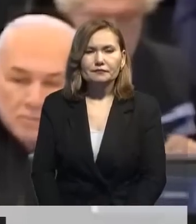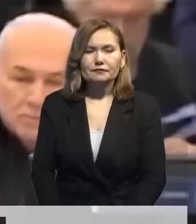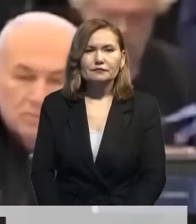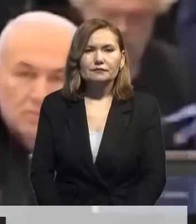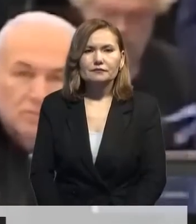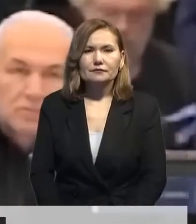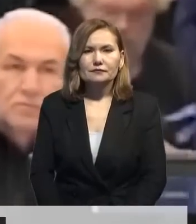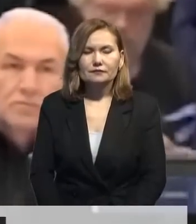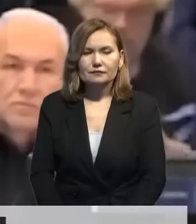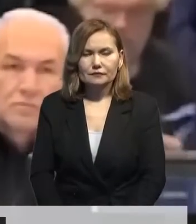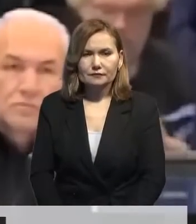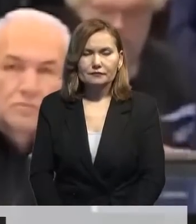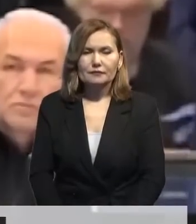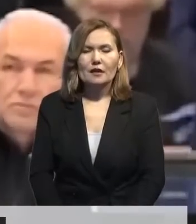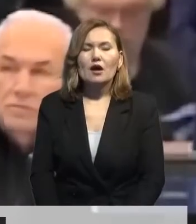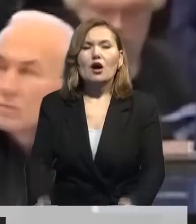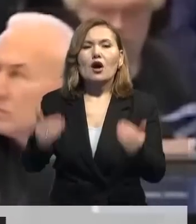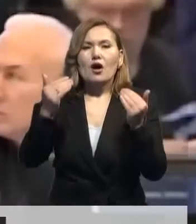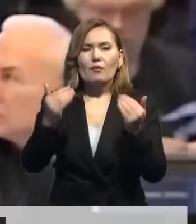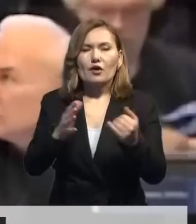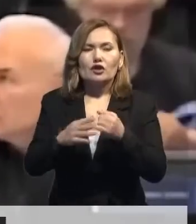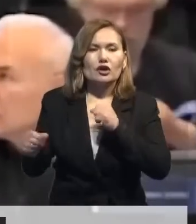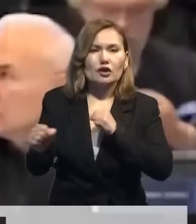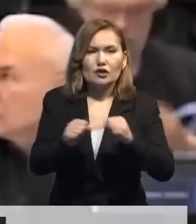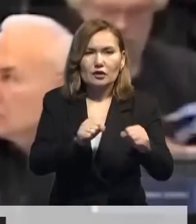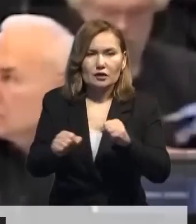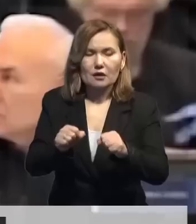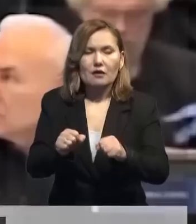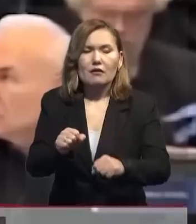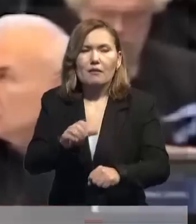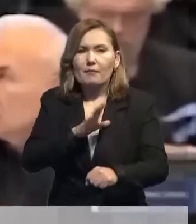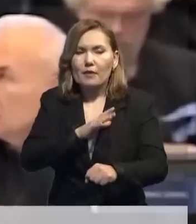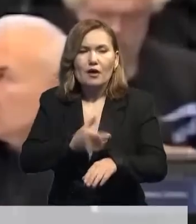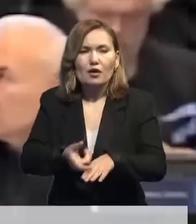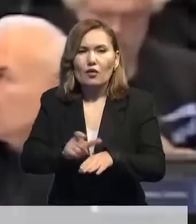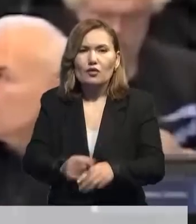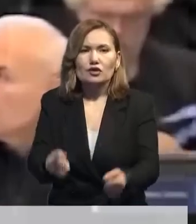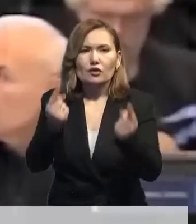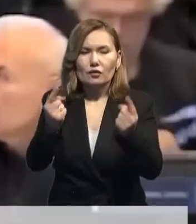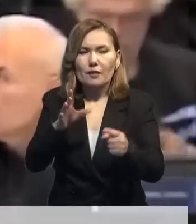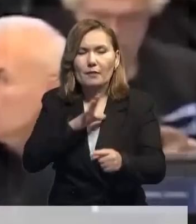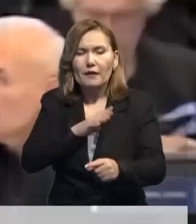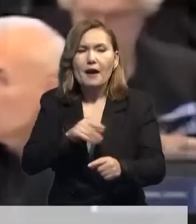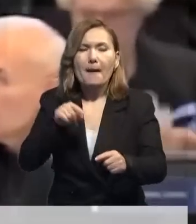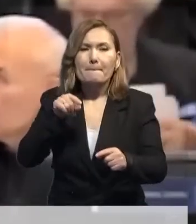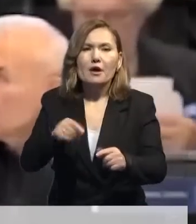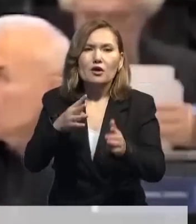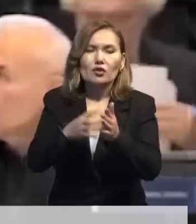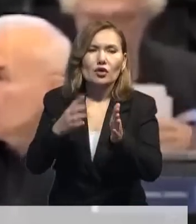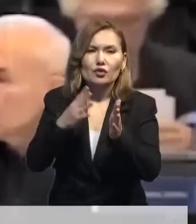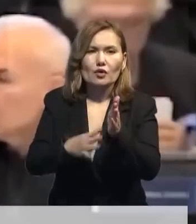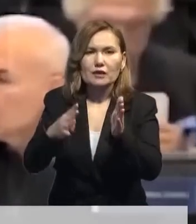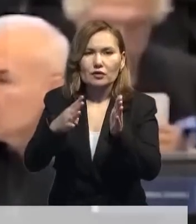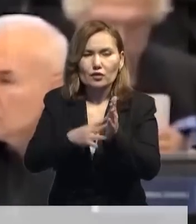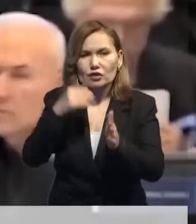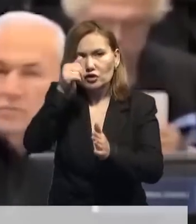Moment tensör büyüklüğü. Бүгінгі жер сілкінісі соңғы бір ғасырда бастан өткерген 1939 жылғы Эрзинжан жер сілкінісінен